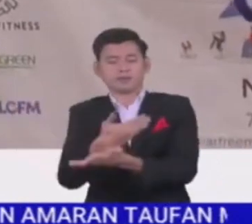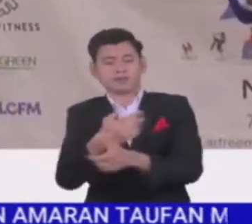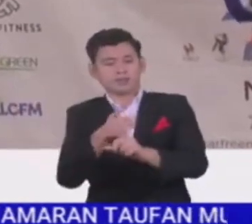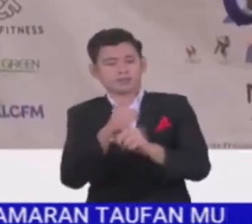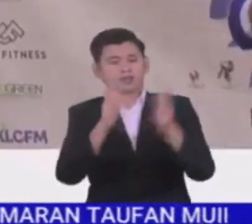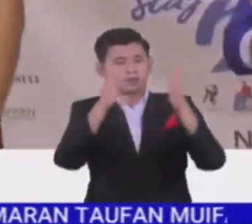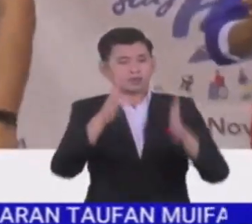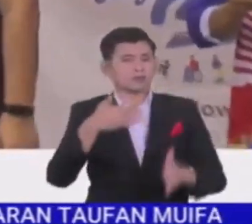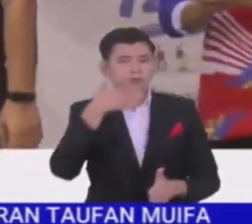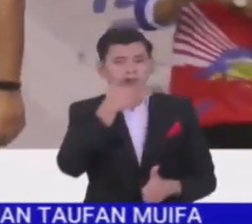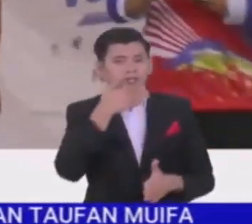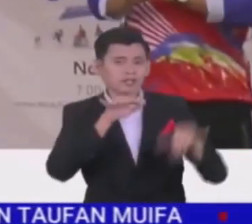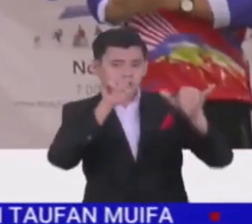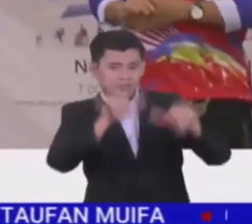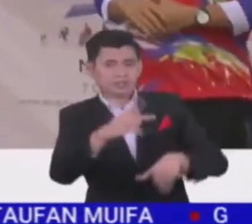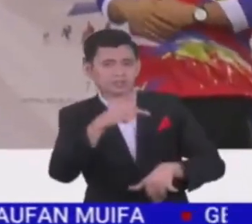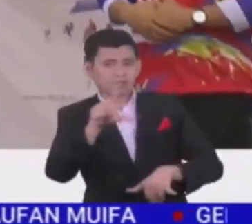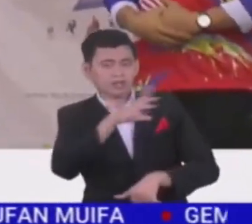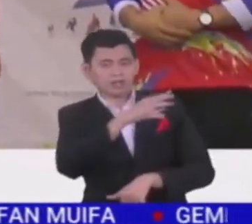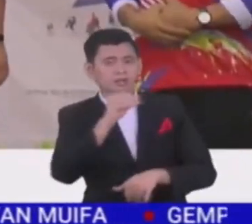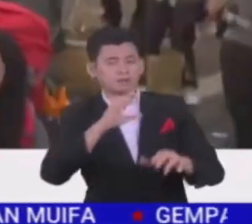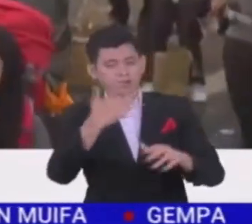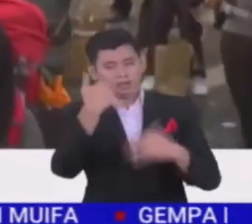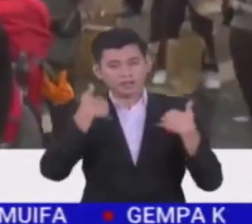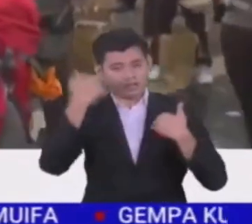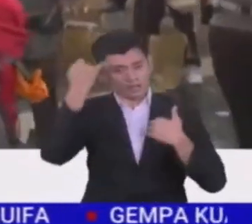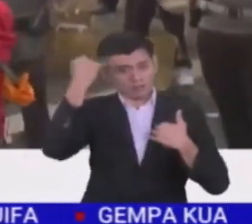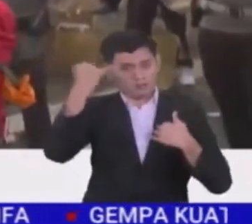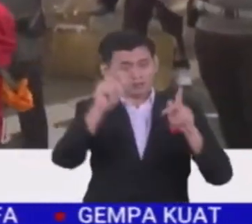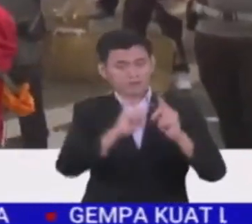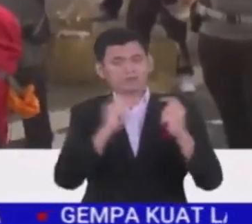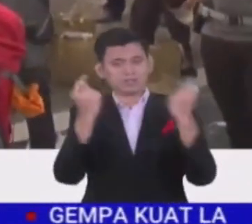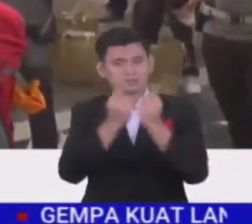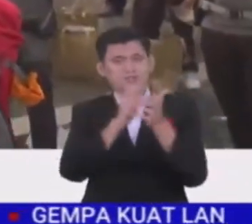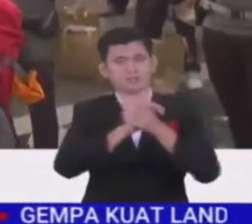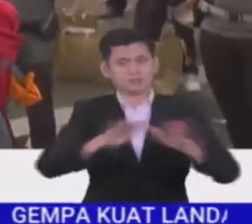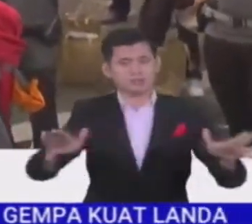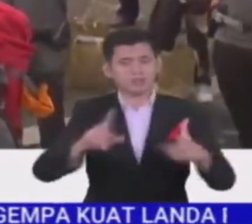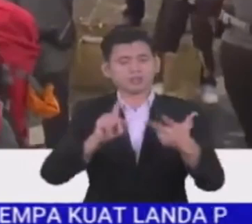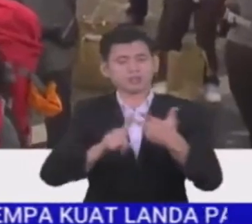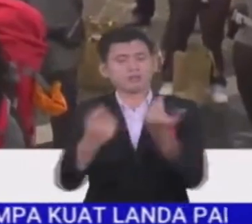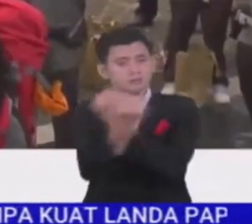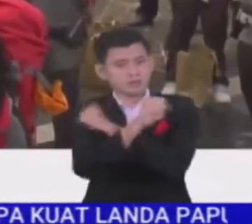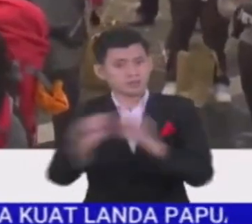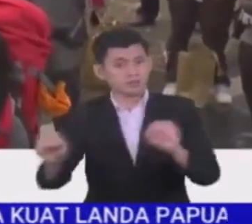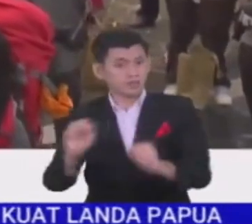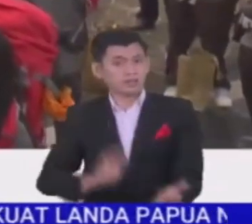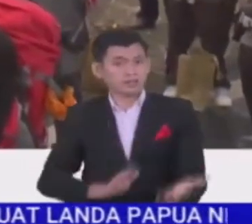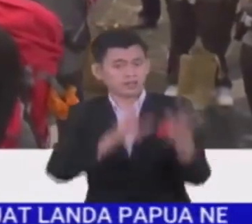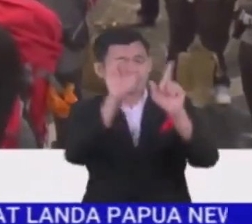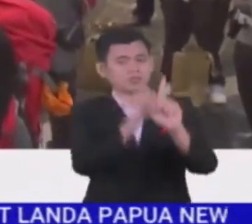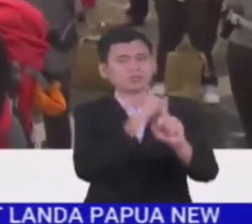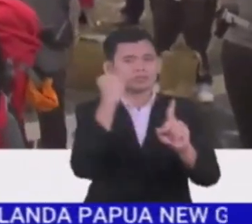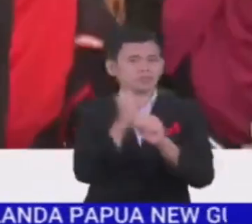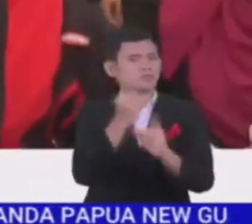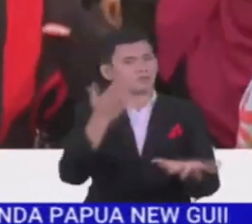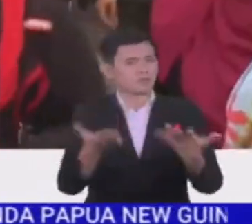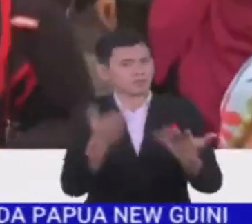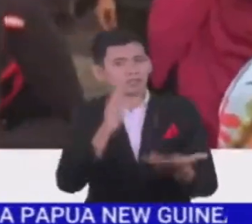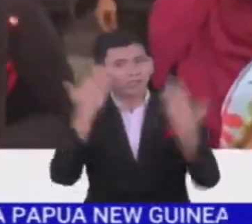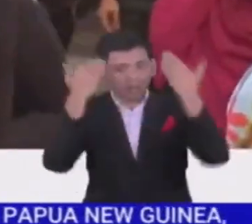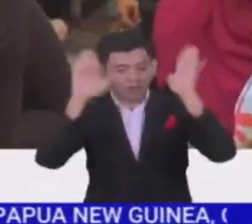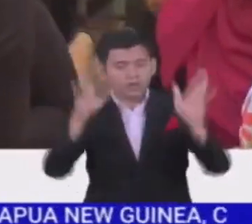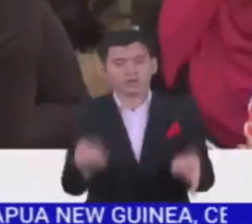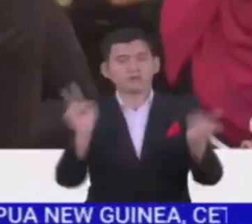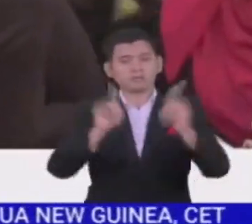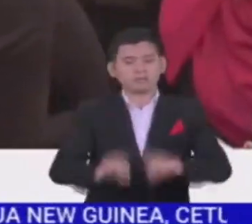yang menetap di Kuala Lumpur. Selain menerapkan ilmu berpasukan, keselamatan dan bersedia berdepan situasi luar jangka,